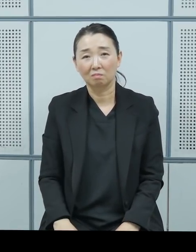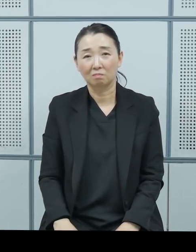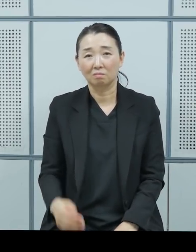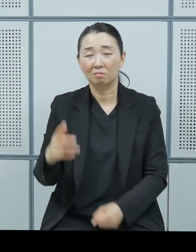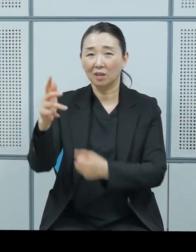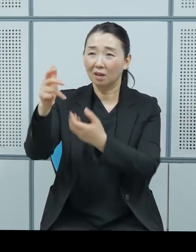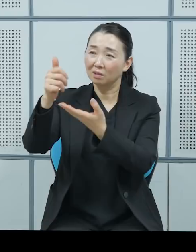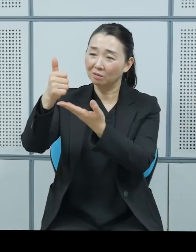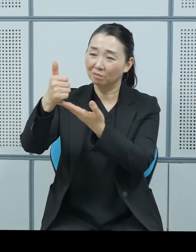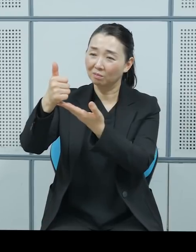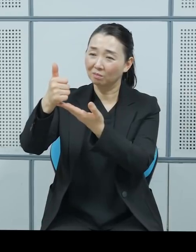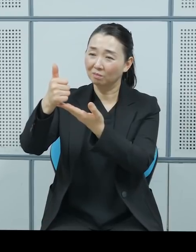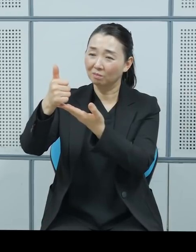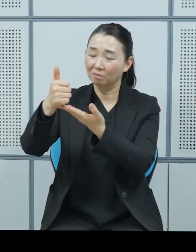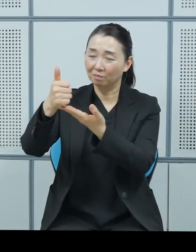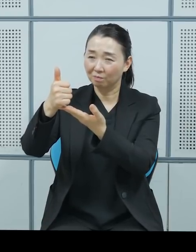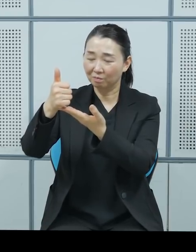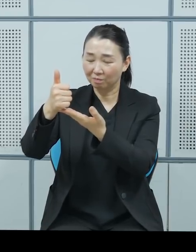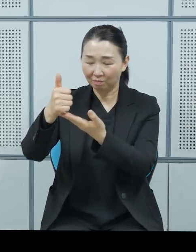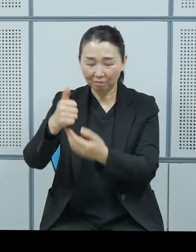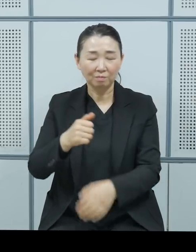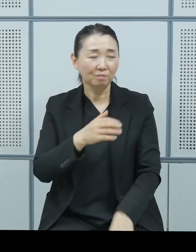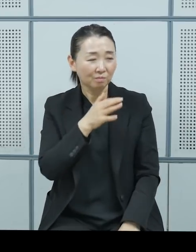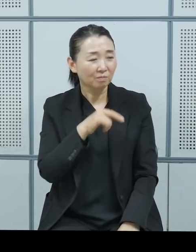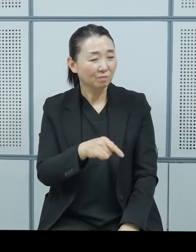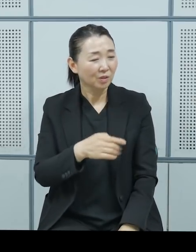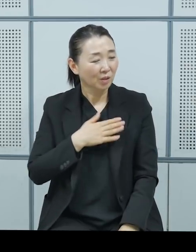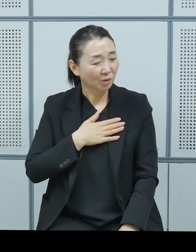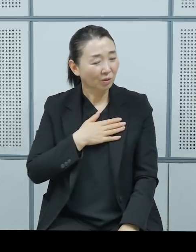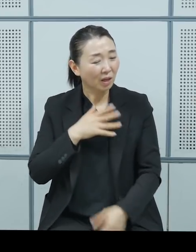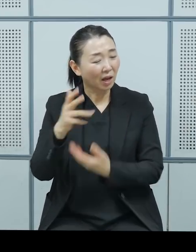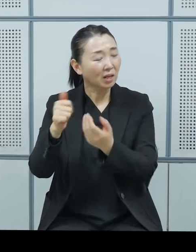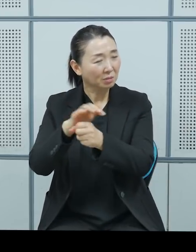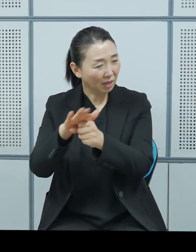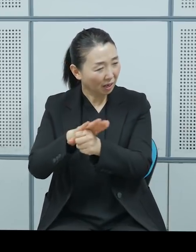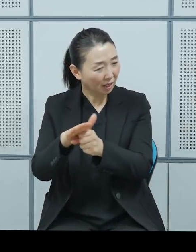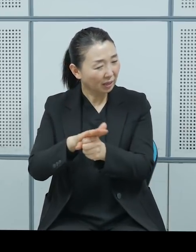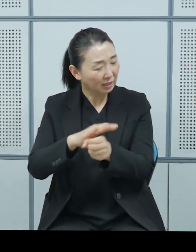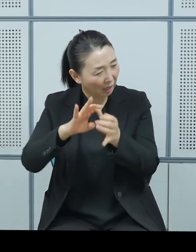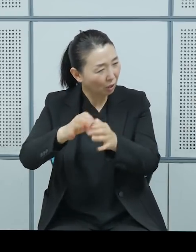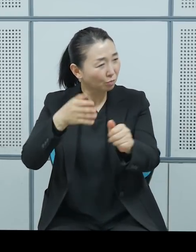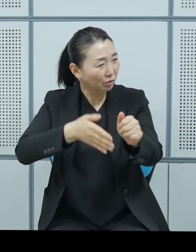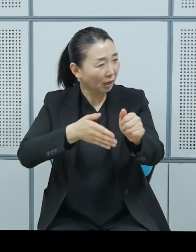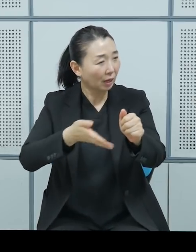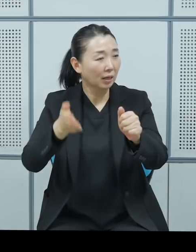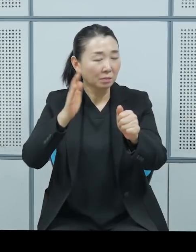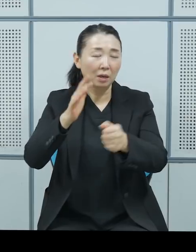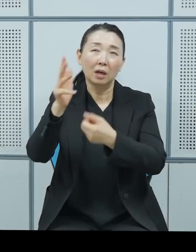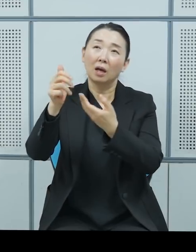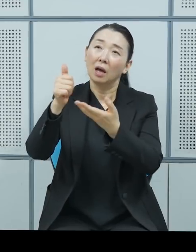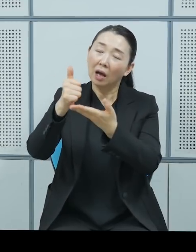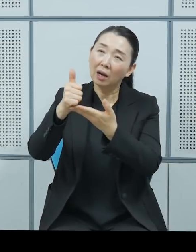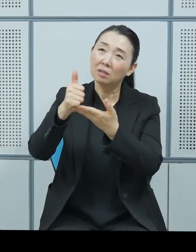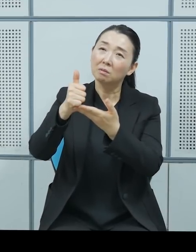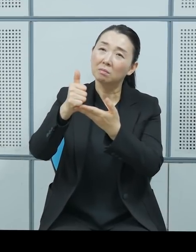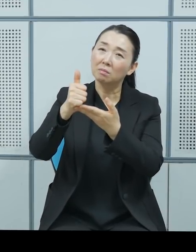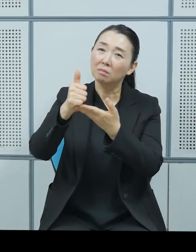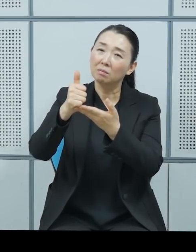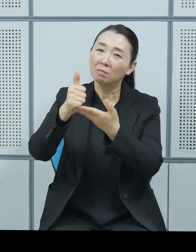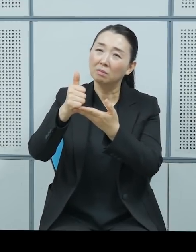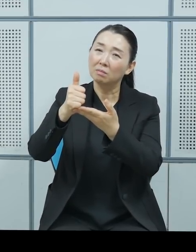하나님이 그래, 너 나 사랑해라. 그런데 하나님 내가 꾸는